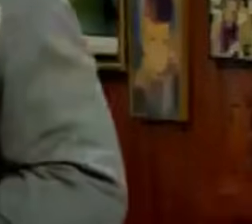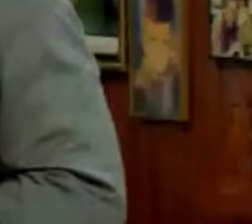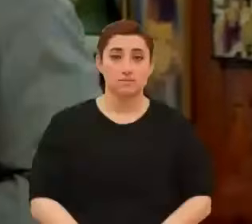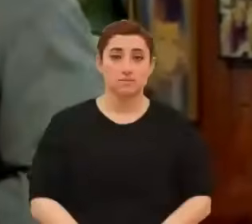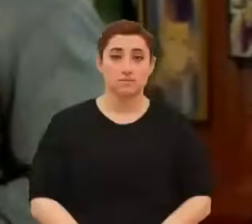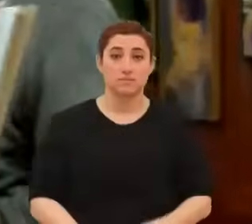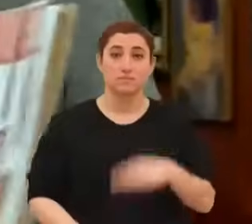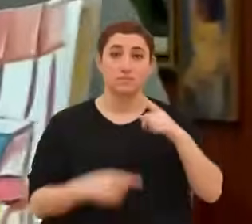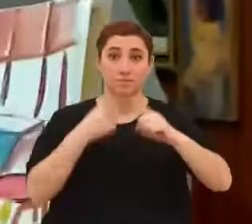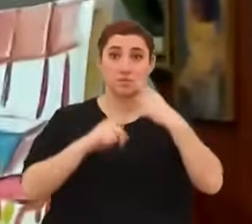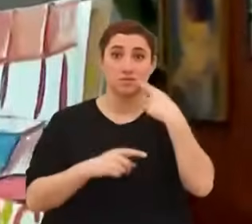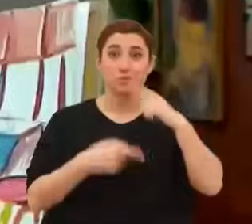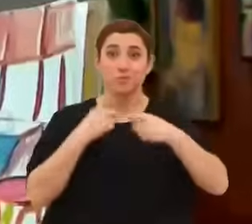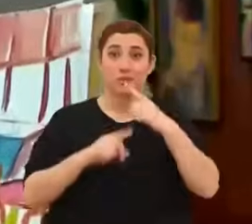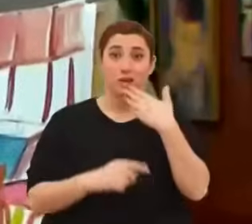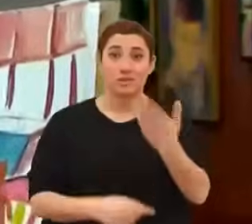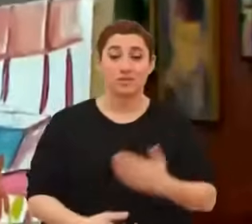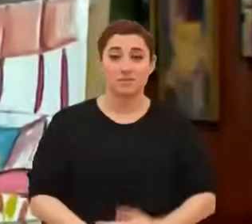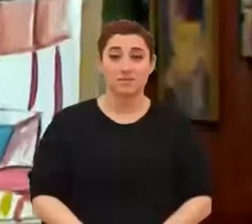Aa! Müze dedi! Müze dedi!